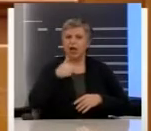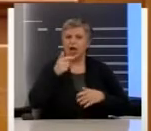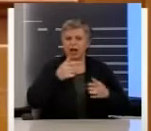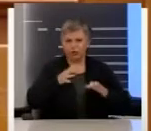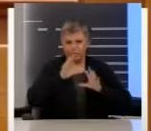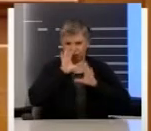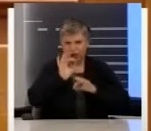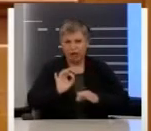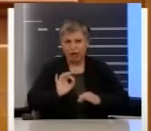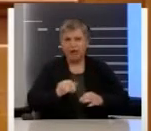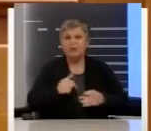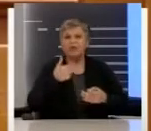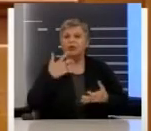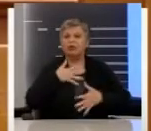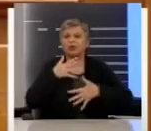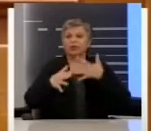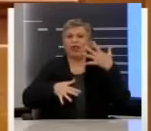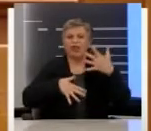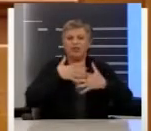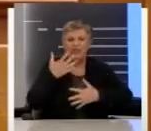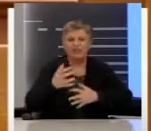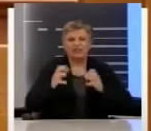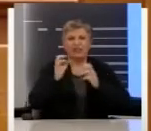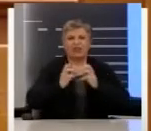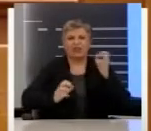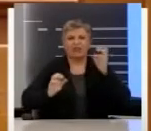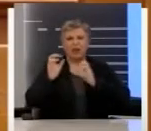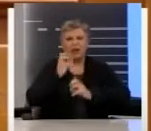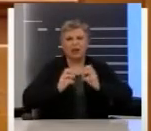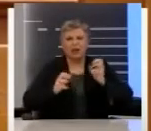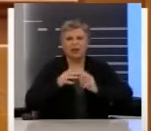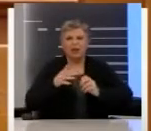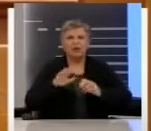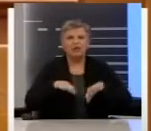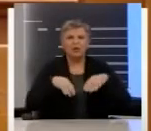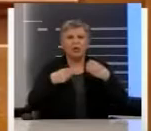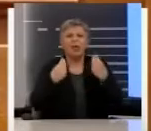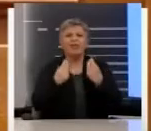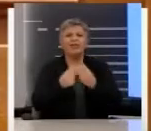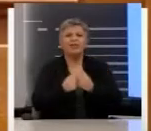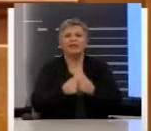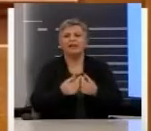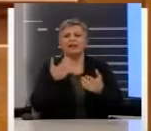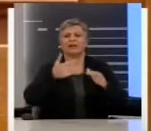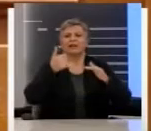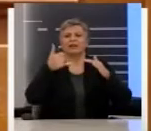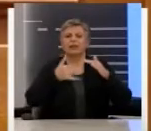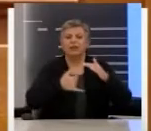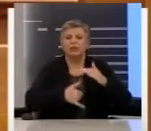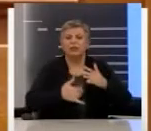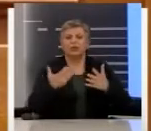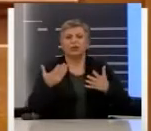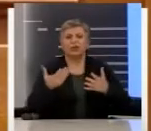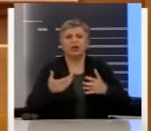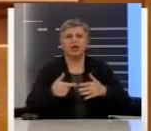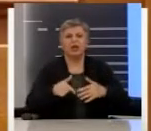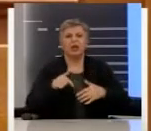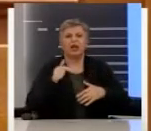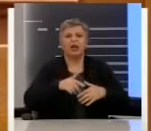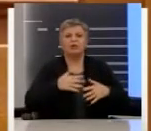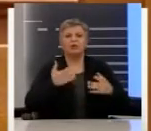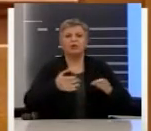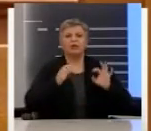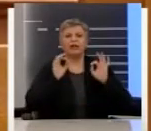ουσία και στην σοβαρότητα αλλά και στο μέγεθος και στο μέτρο του ζητήματος που επιχειρεί ο